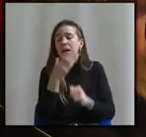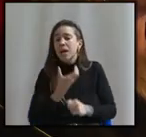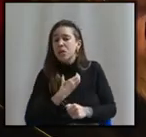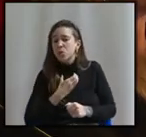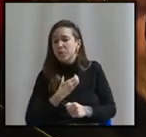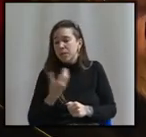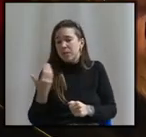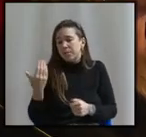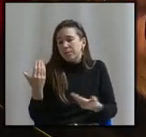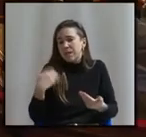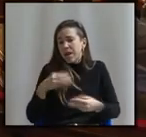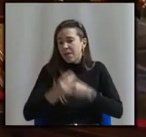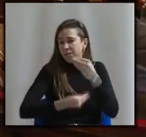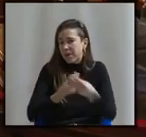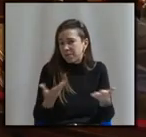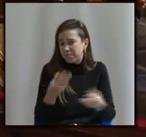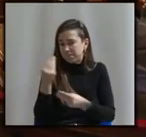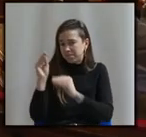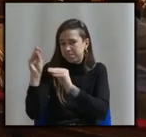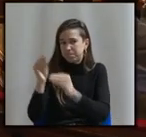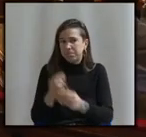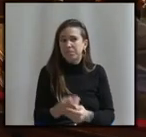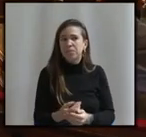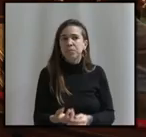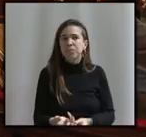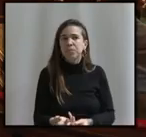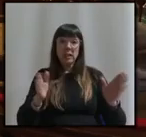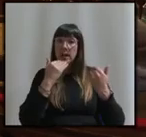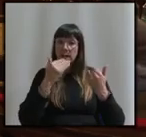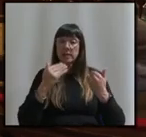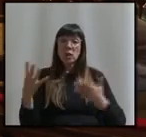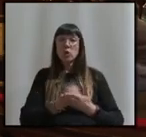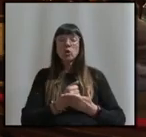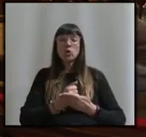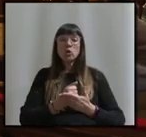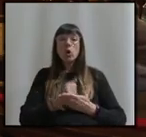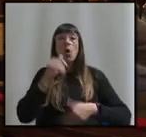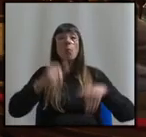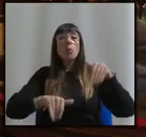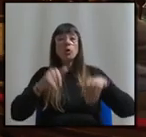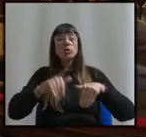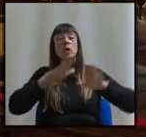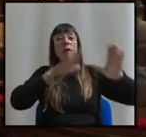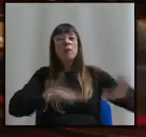s'estan fent. Doncs moltes gràcies. En votació, vots a favor de la moció?